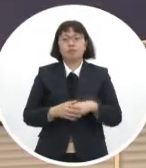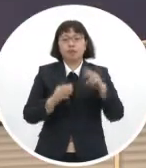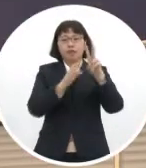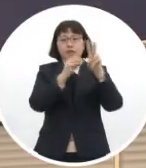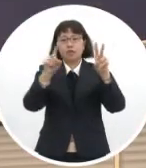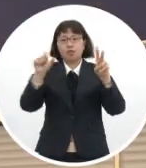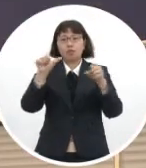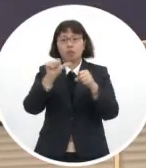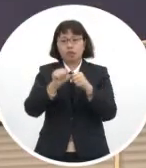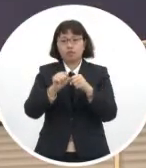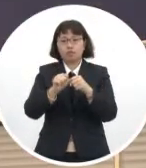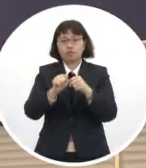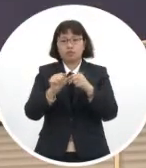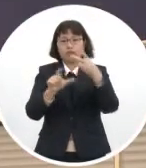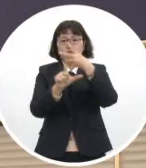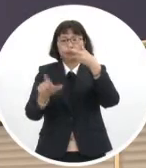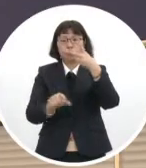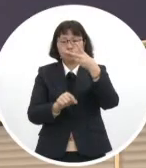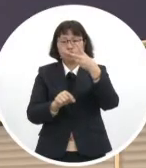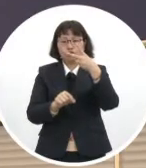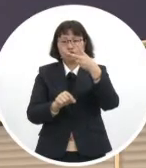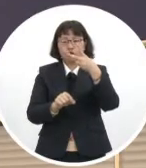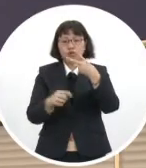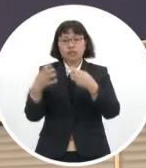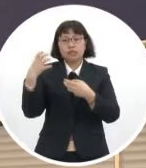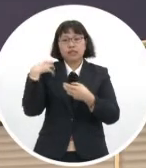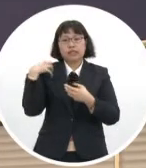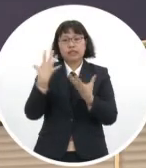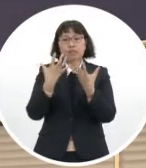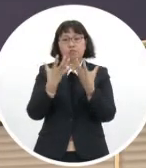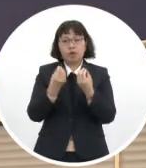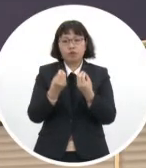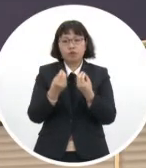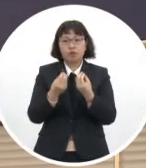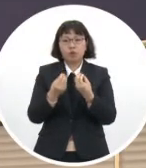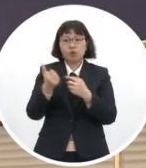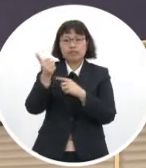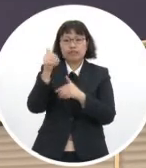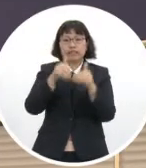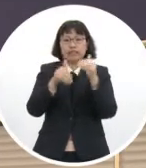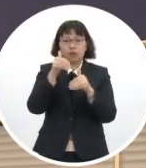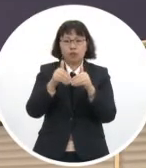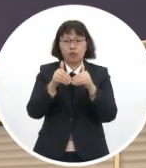2015年2月、任期満了による知事選挙が執行されました。